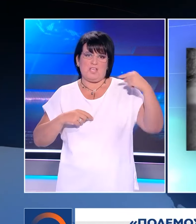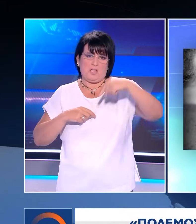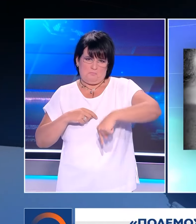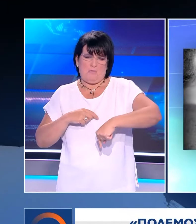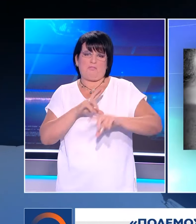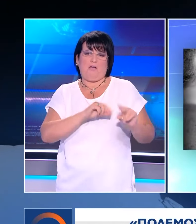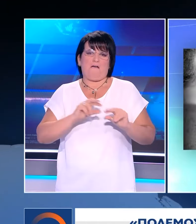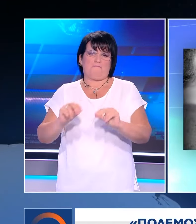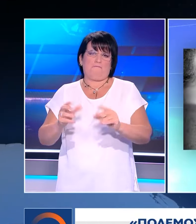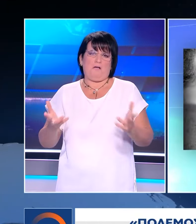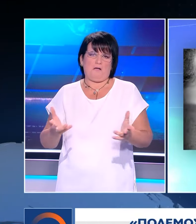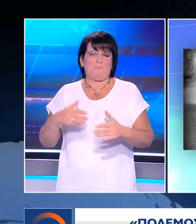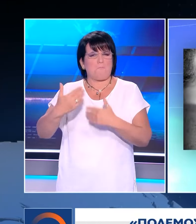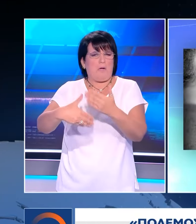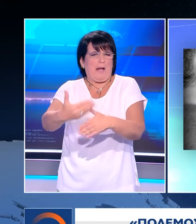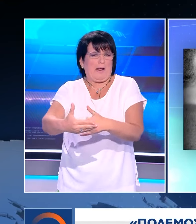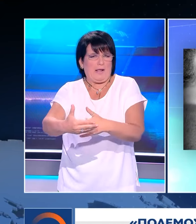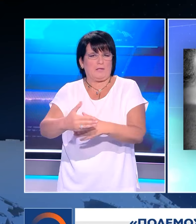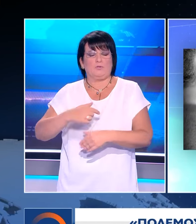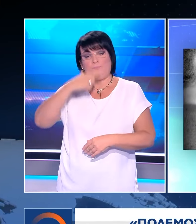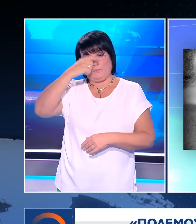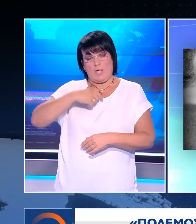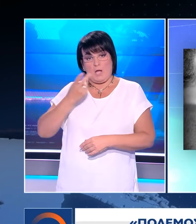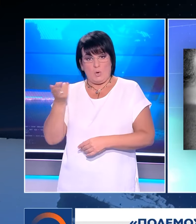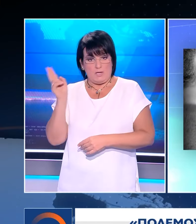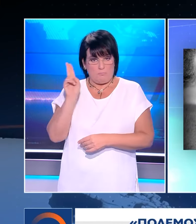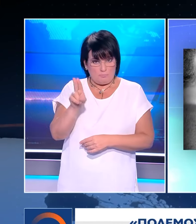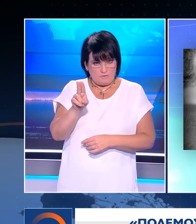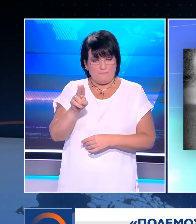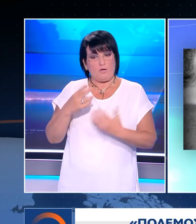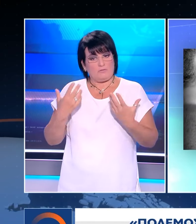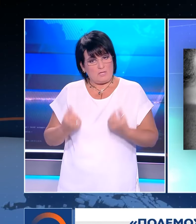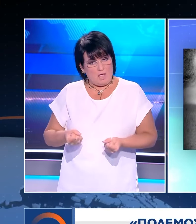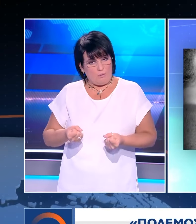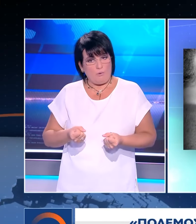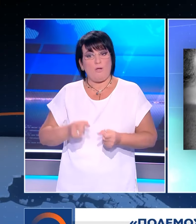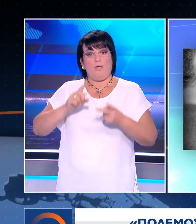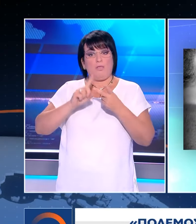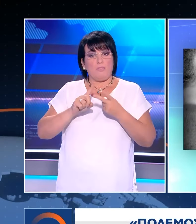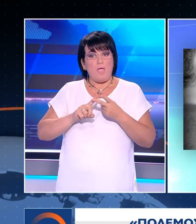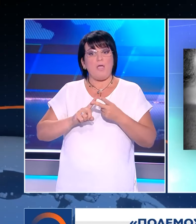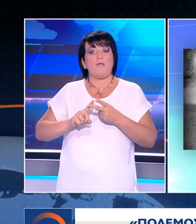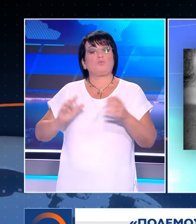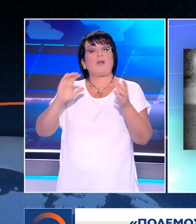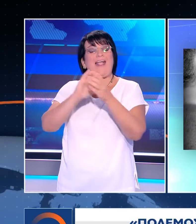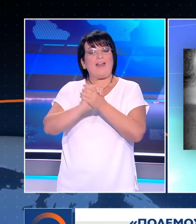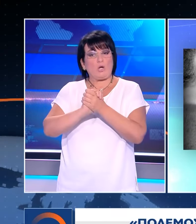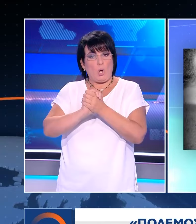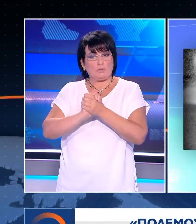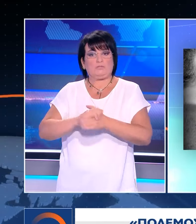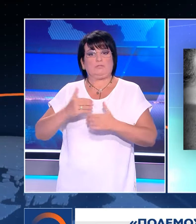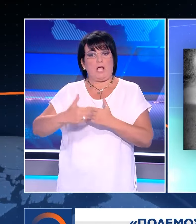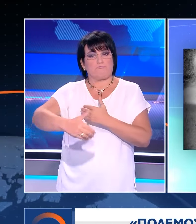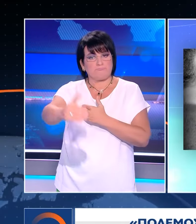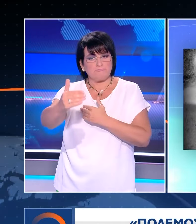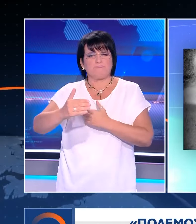εγώ εδώ είμαι παρακάτω πρώτον εγώ έχω βάλλει υποψηφιότητα δεύτερον θα εγγυηθούμε την ενωτική πορεία